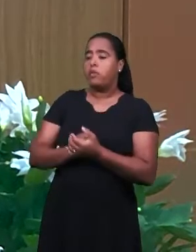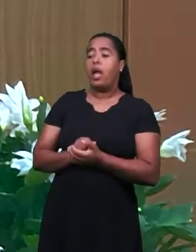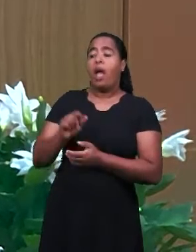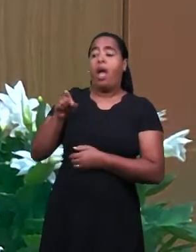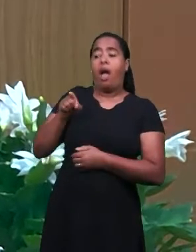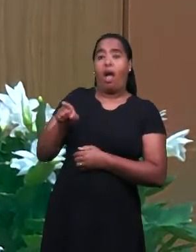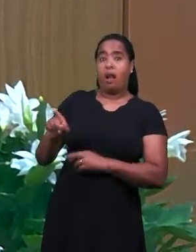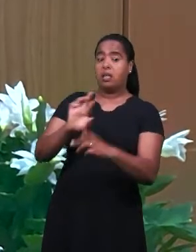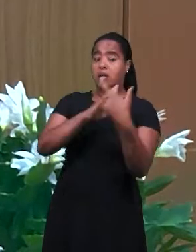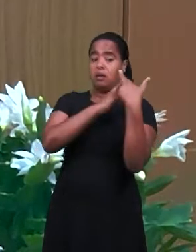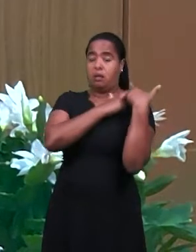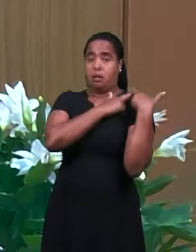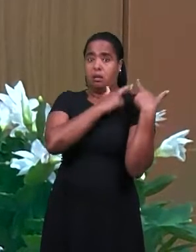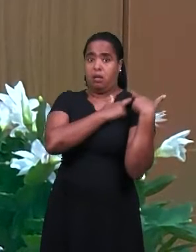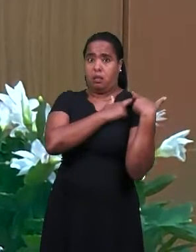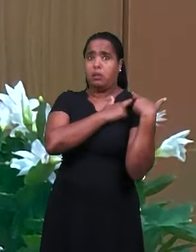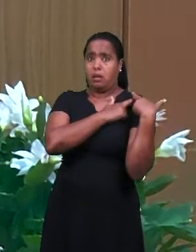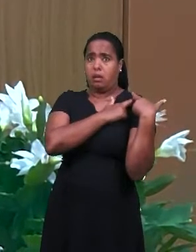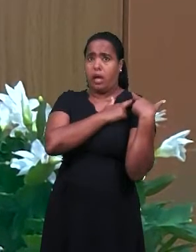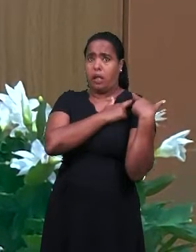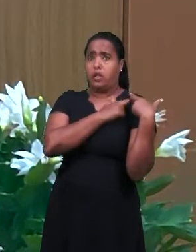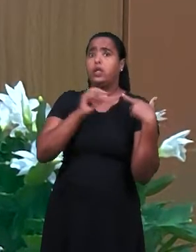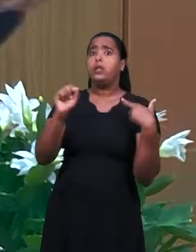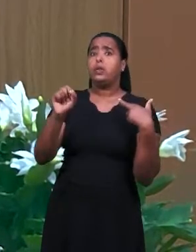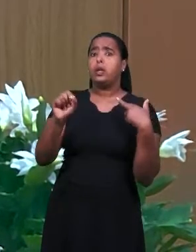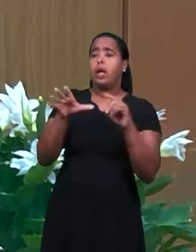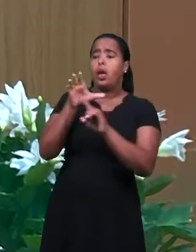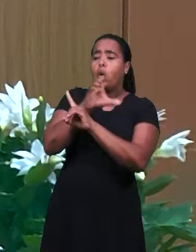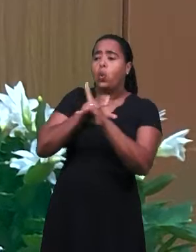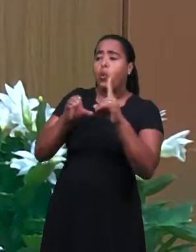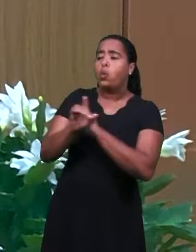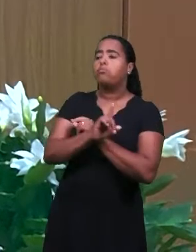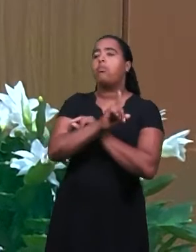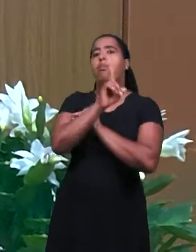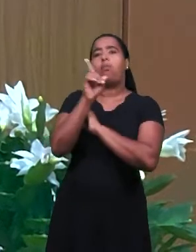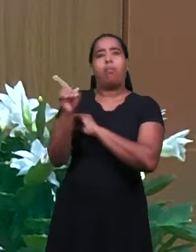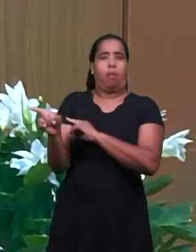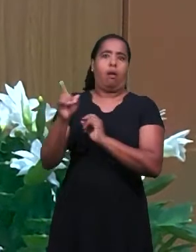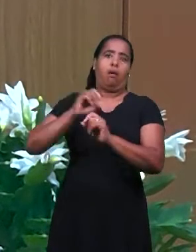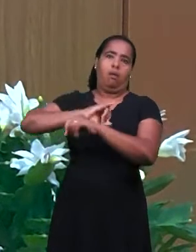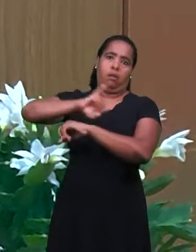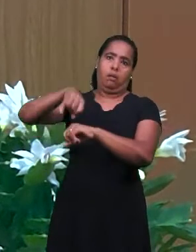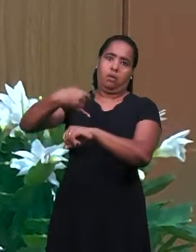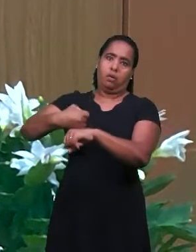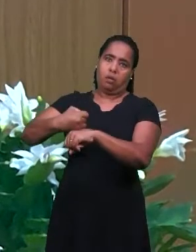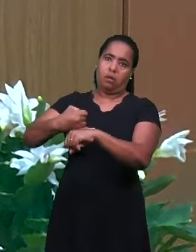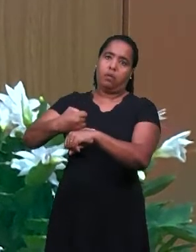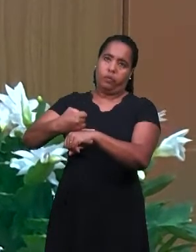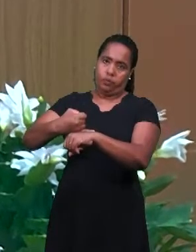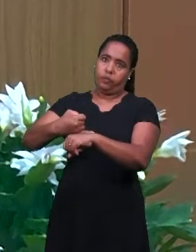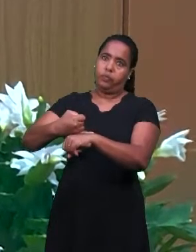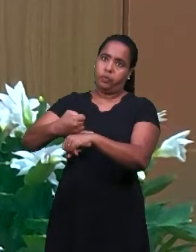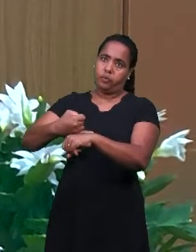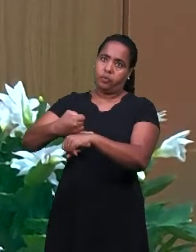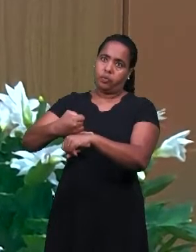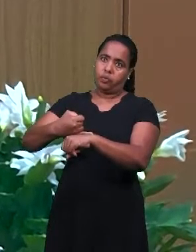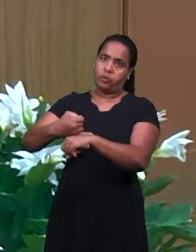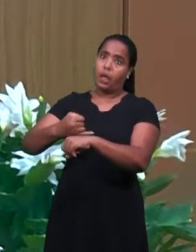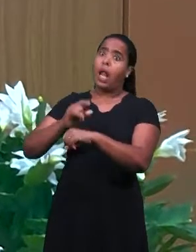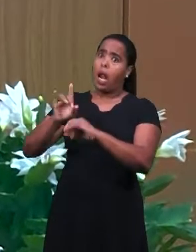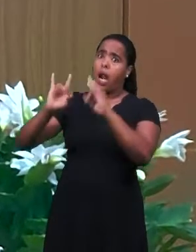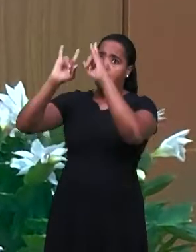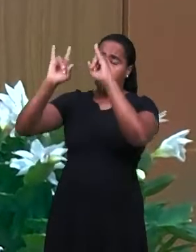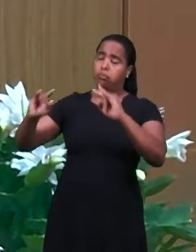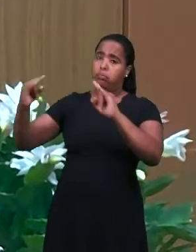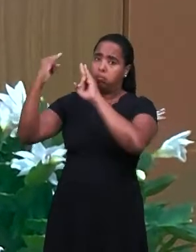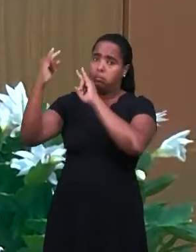который отвечал за богослужение в Иерусалиме, в городе Иерусалиме, в